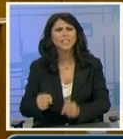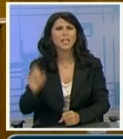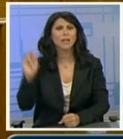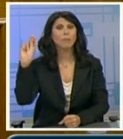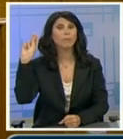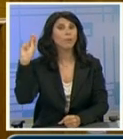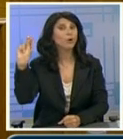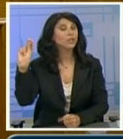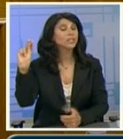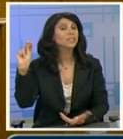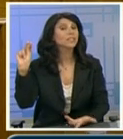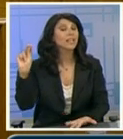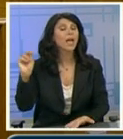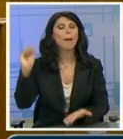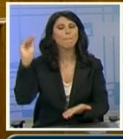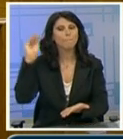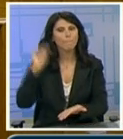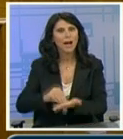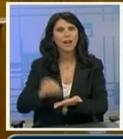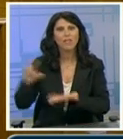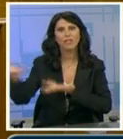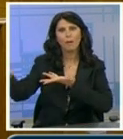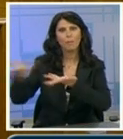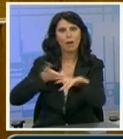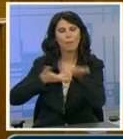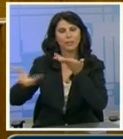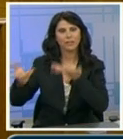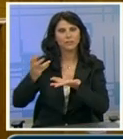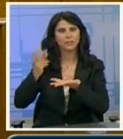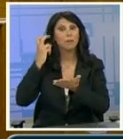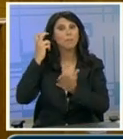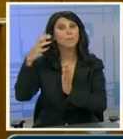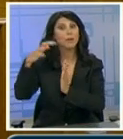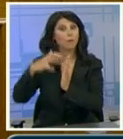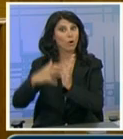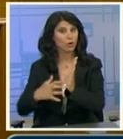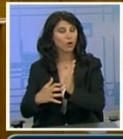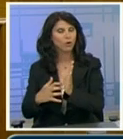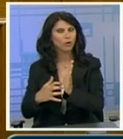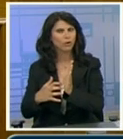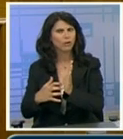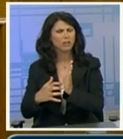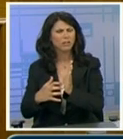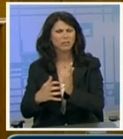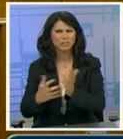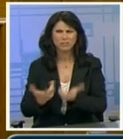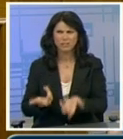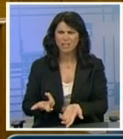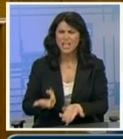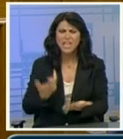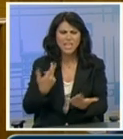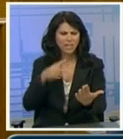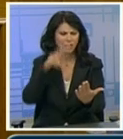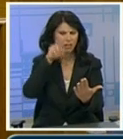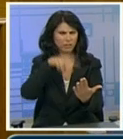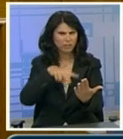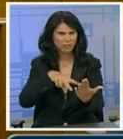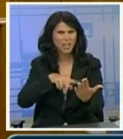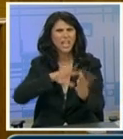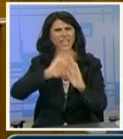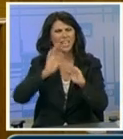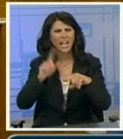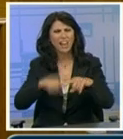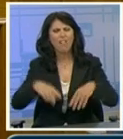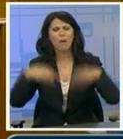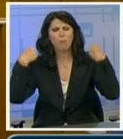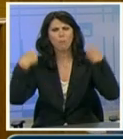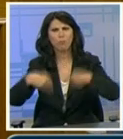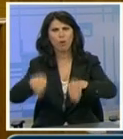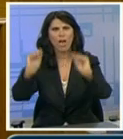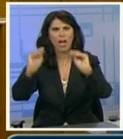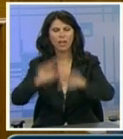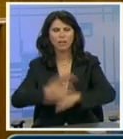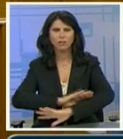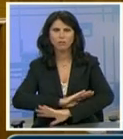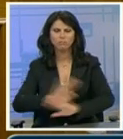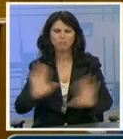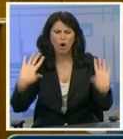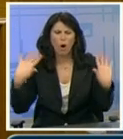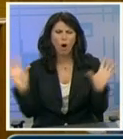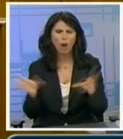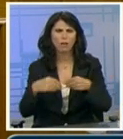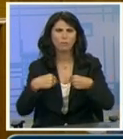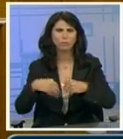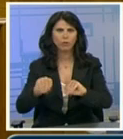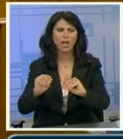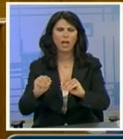να επαναδιαπραγματευτεί το μνημόνιο ή ανάγνωση Γενικού Πολιτηρίου της Ελλάδας που